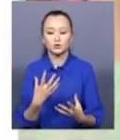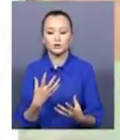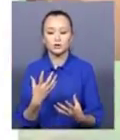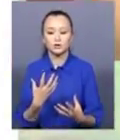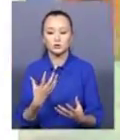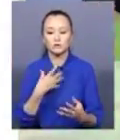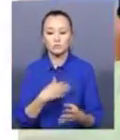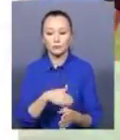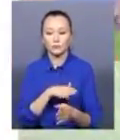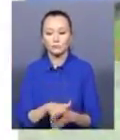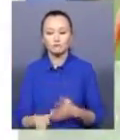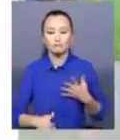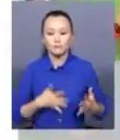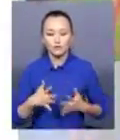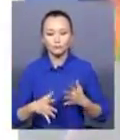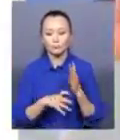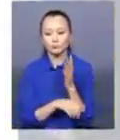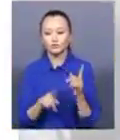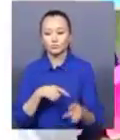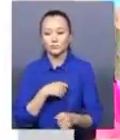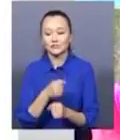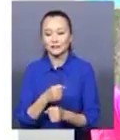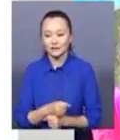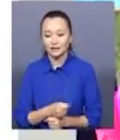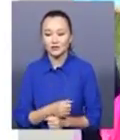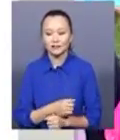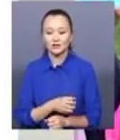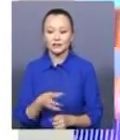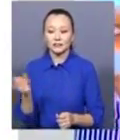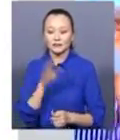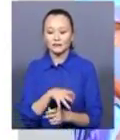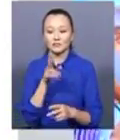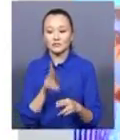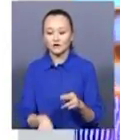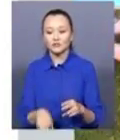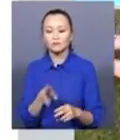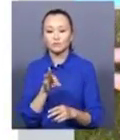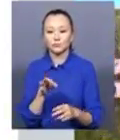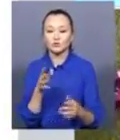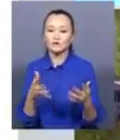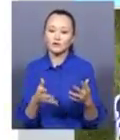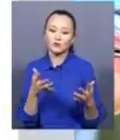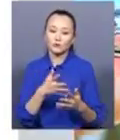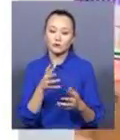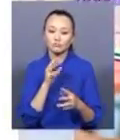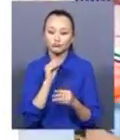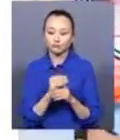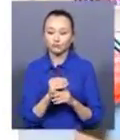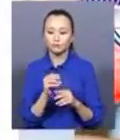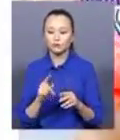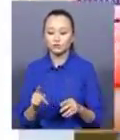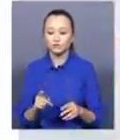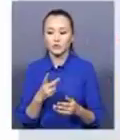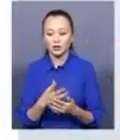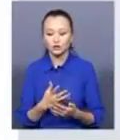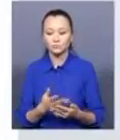нарастить мышечную массу. Если вы не можете себя заставить сделать зарядку ежедневно, проводите ее хотя бы в выходные дни.